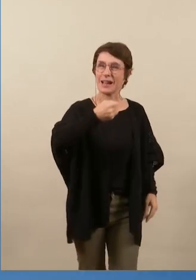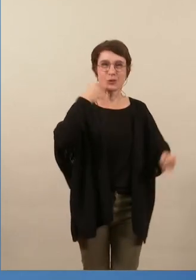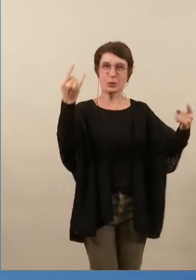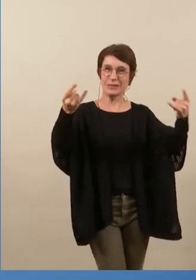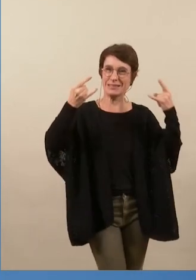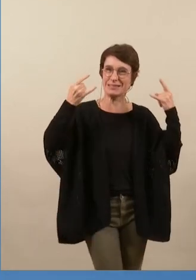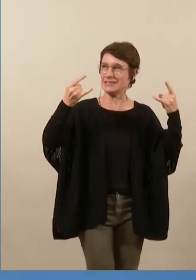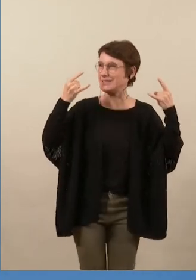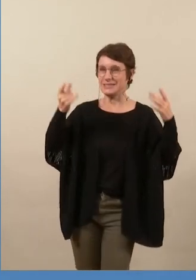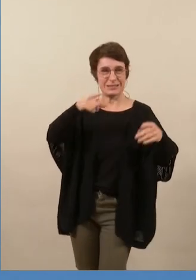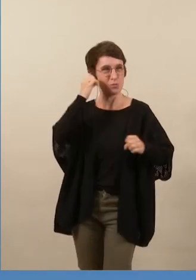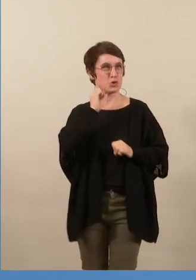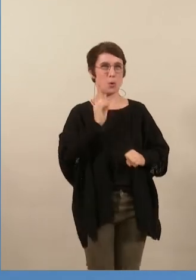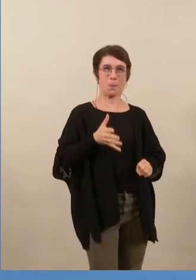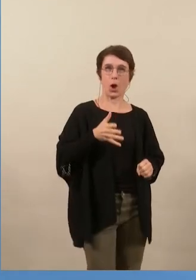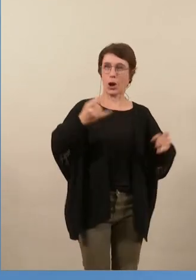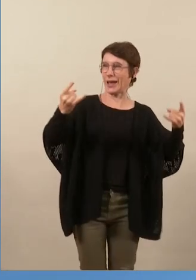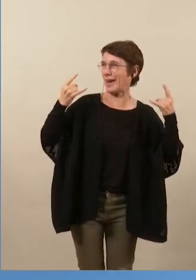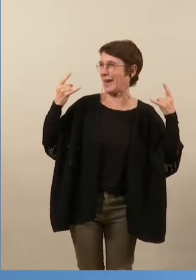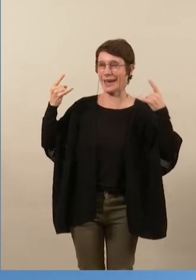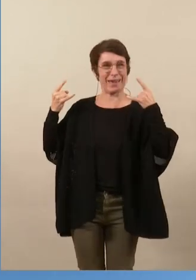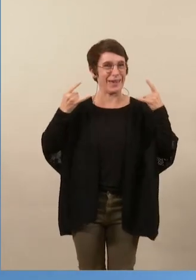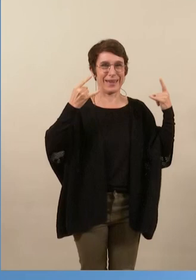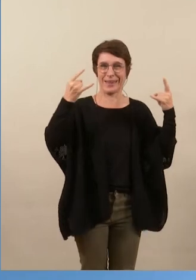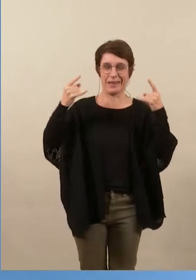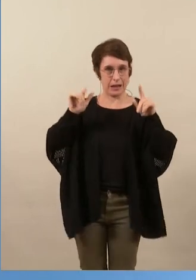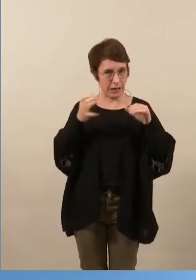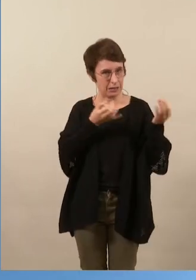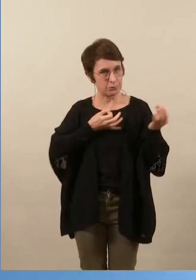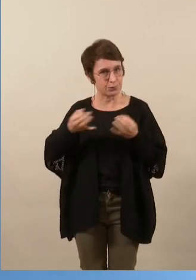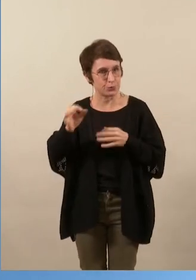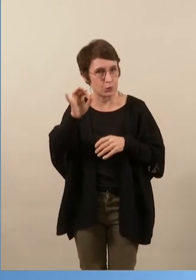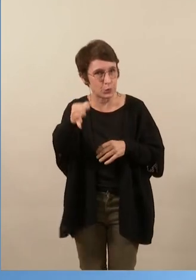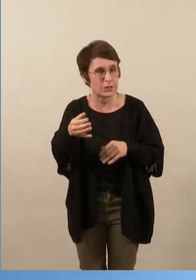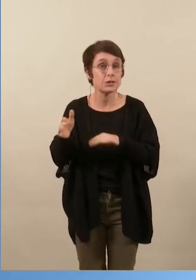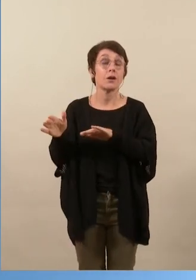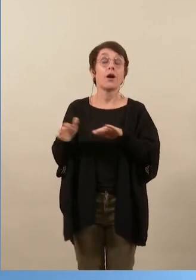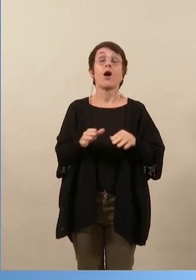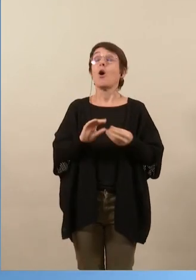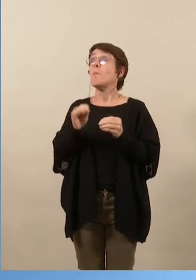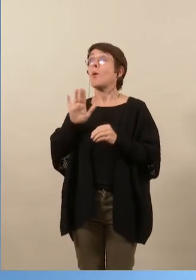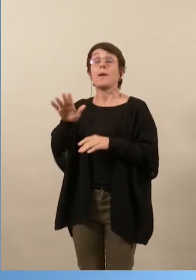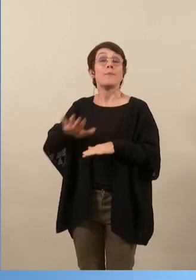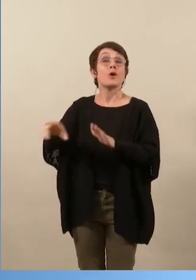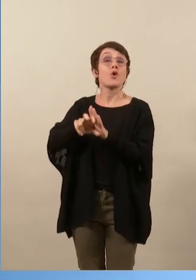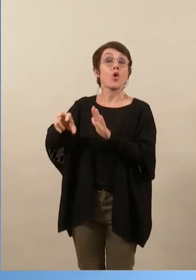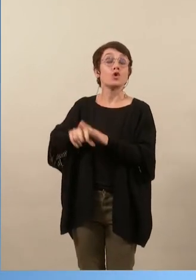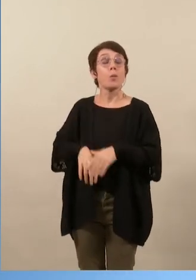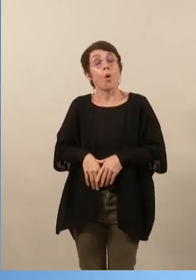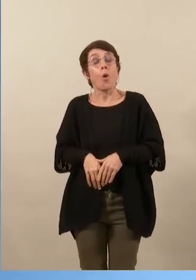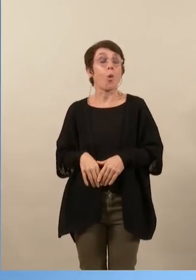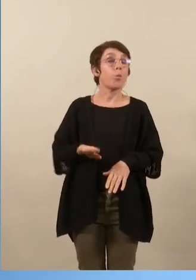nationale des rctuel soit le l'alpha et l'oméga et cetera les problématiques des Grenoblois étant en quelque sorte une